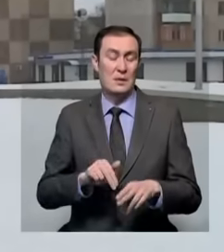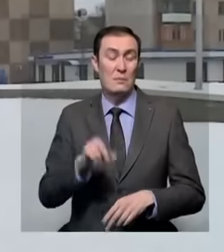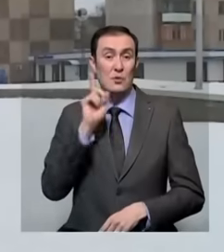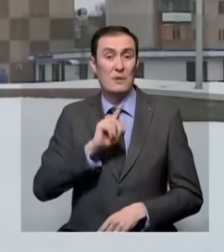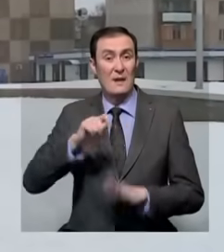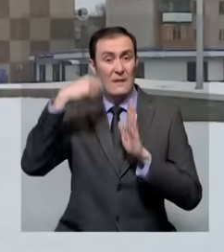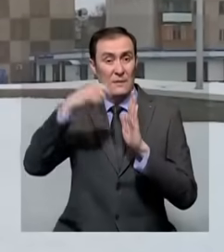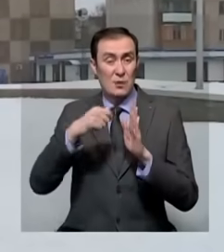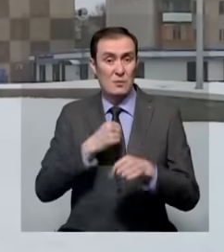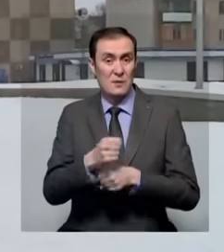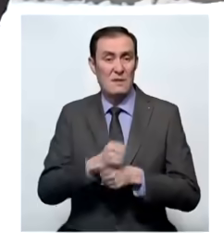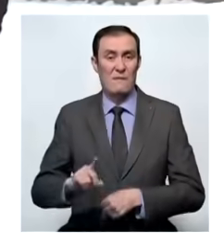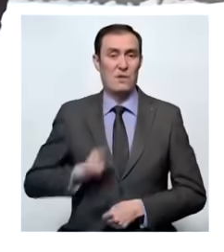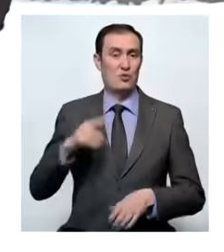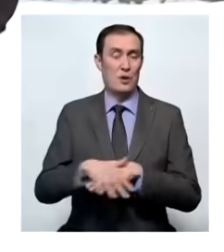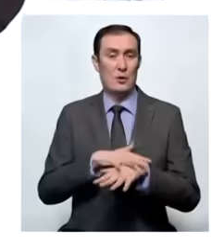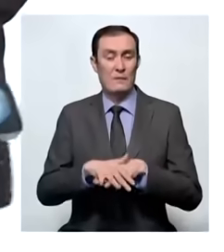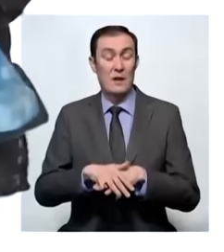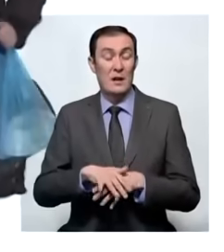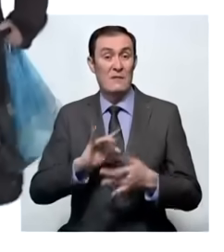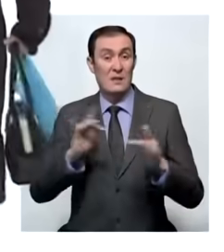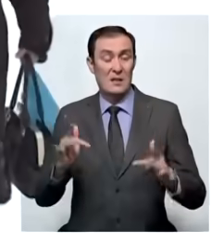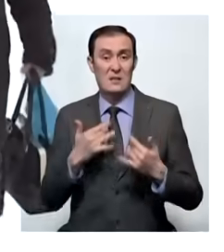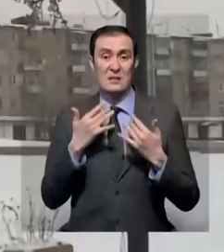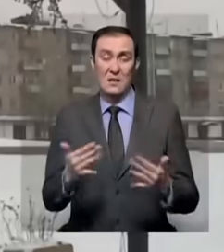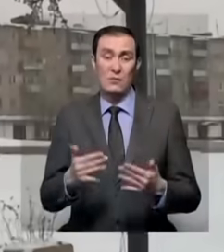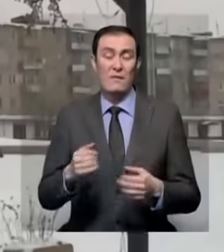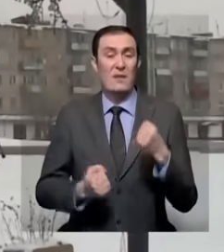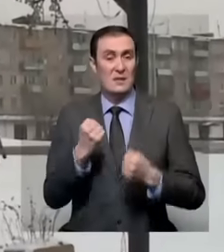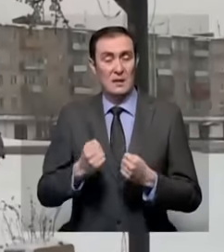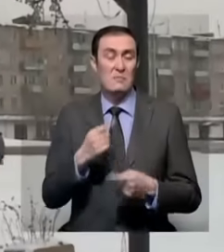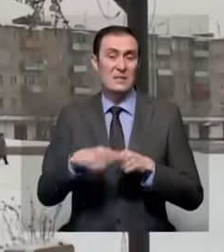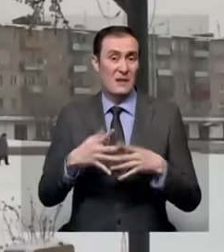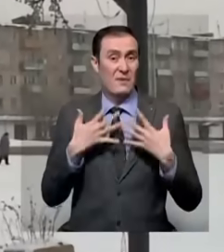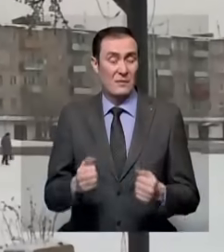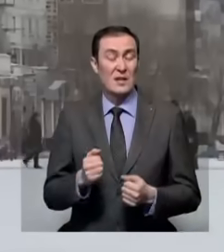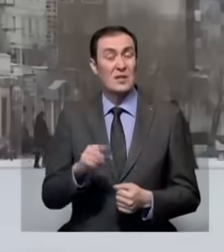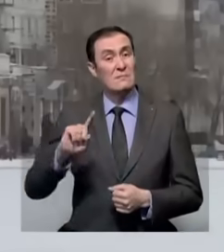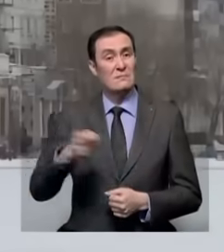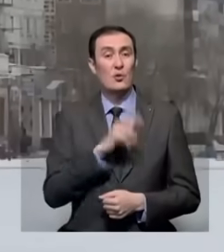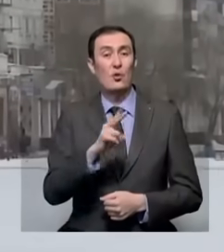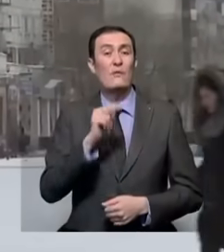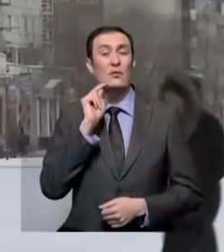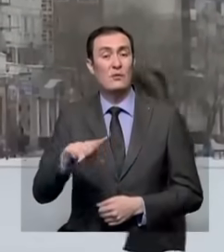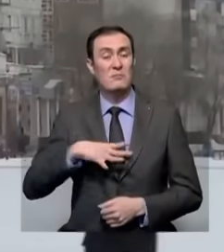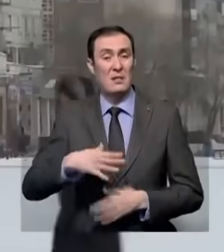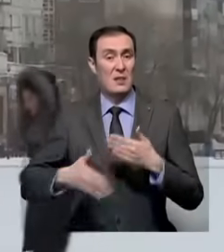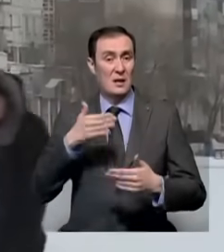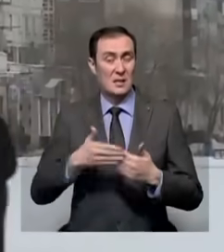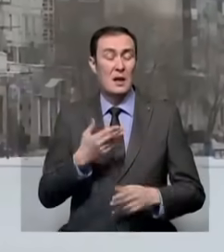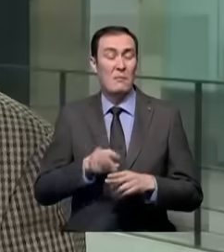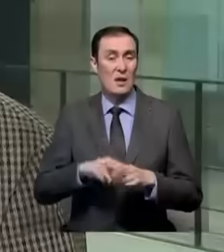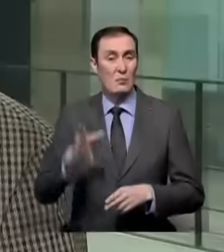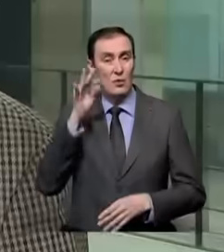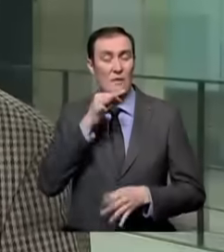тем, видео избиения возмутило казахстанцев. Пользователи соцсетей желают водителю скорейшего выздоровления и требуют наказать виновного. Свое мнение по